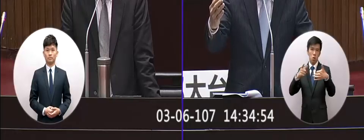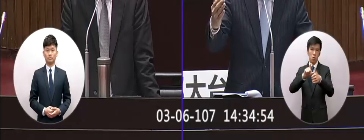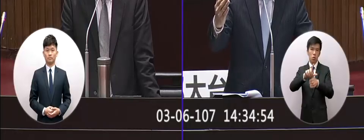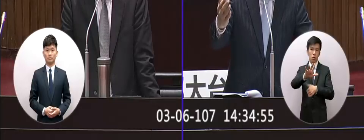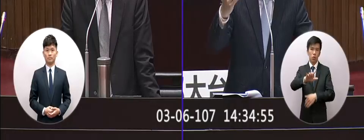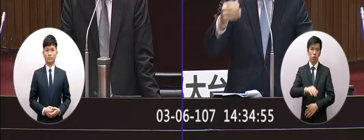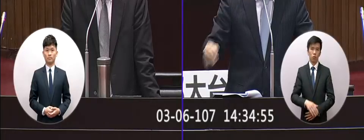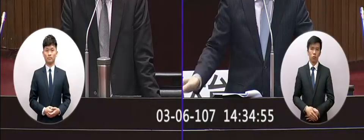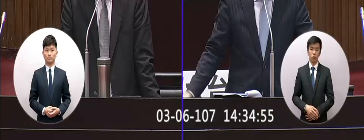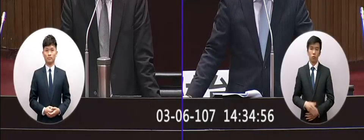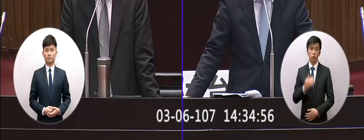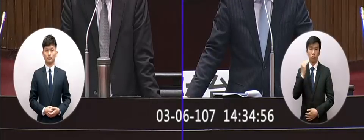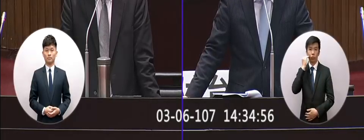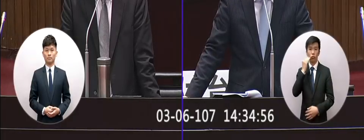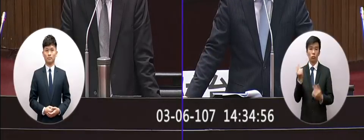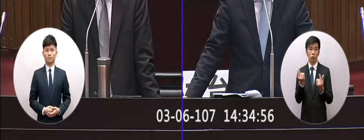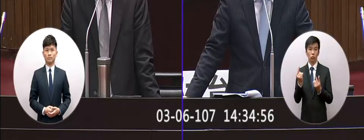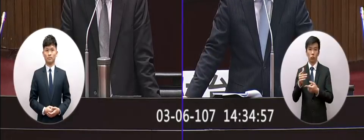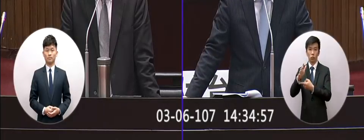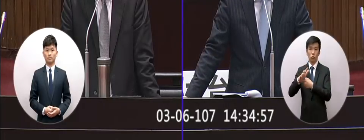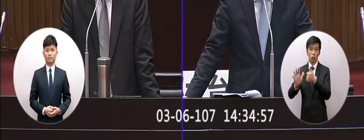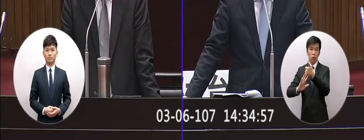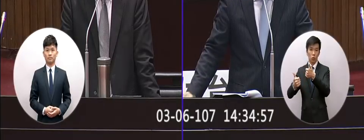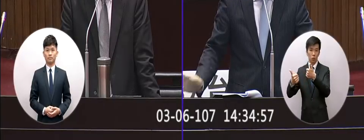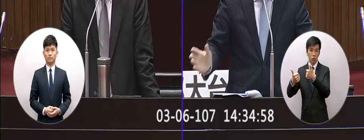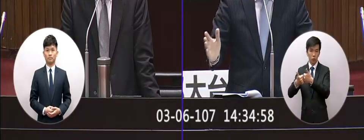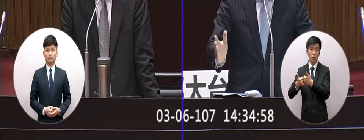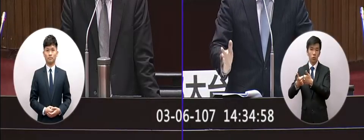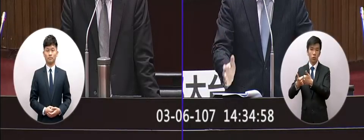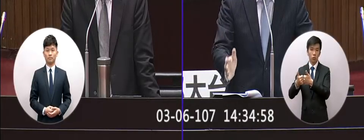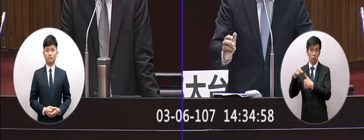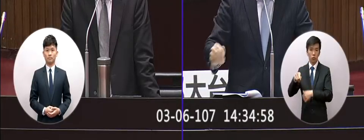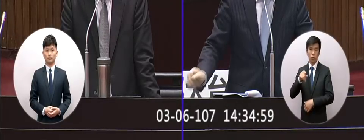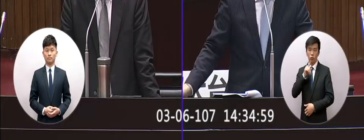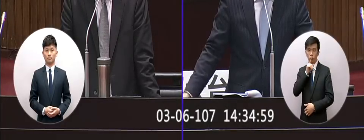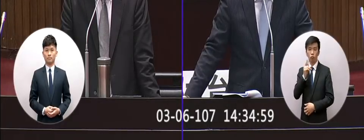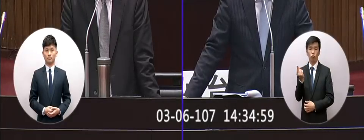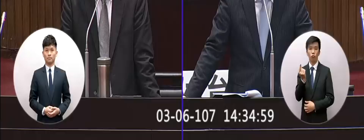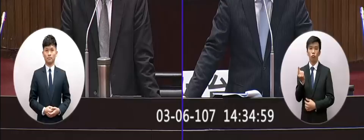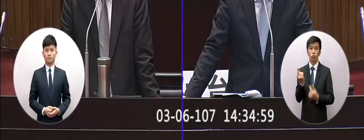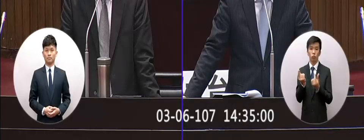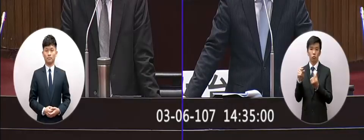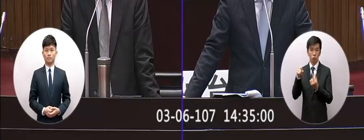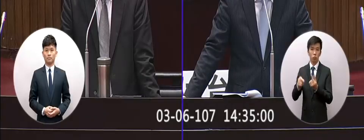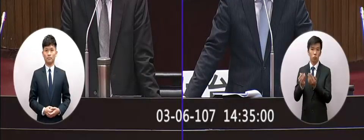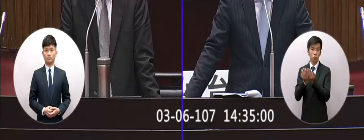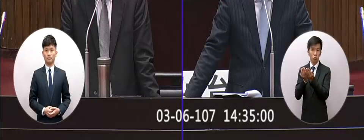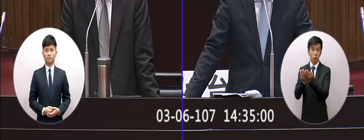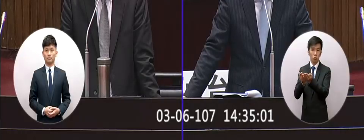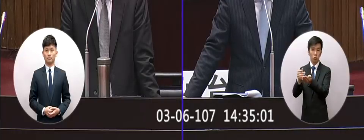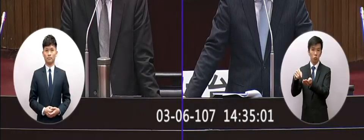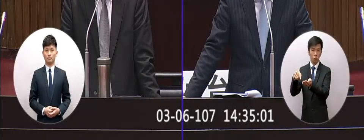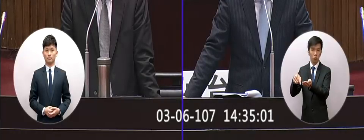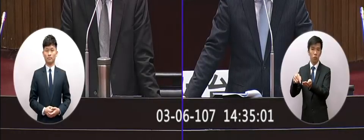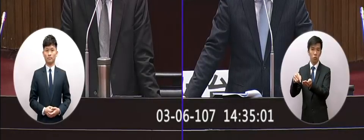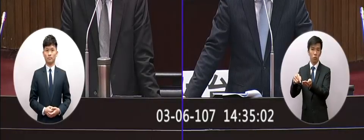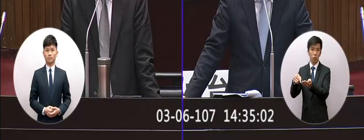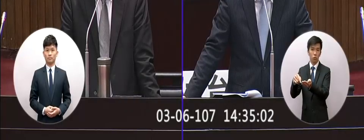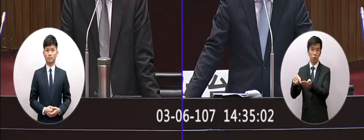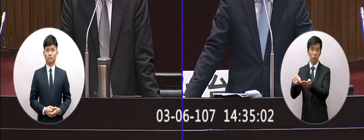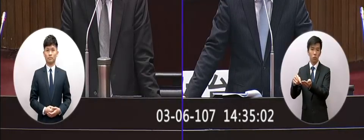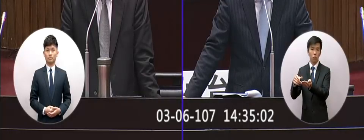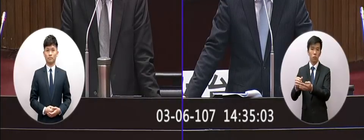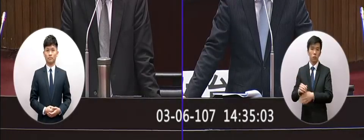交部那个农委会可能觉得说这艘渔船啊，他日本